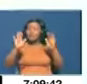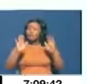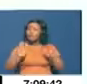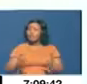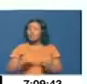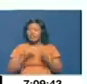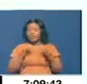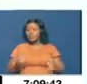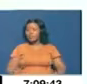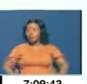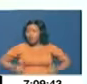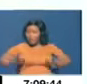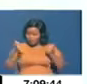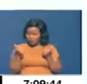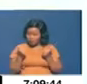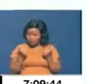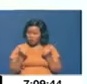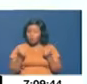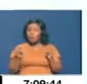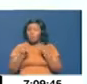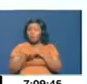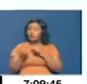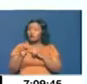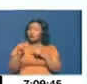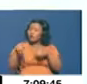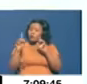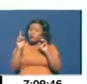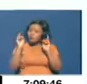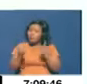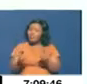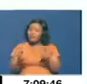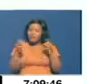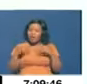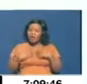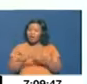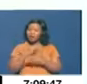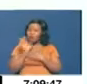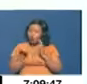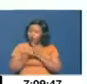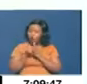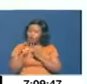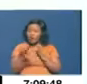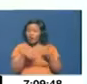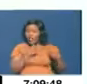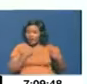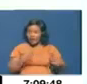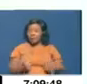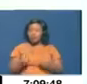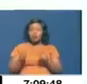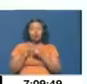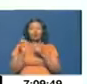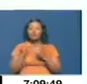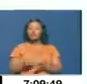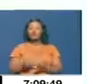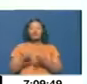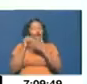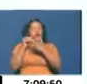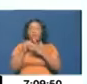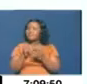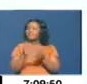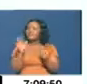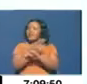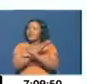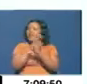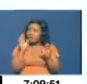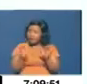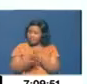wako. Weka mahusiano ya thamini na moyo wako wote, na yape kipaumbele katika kila hali.